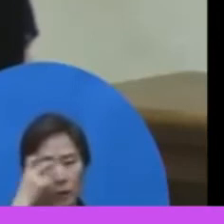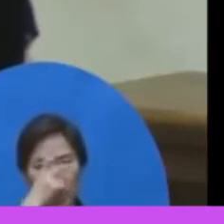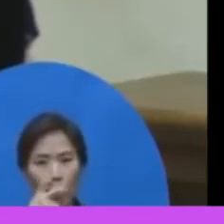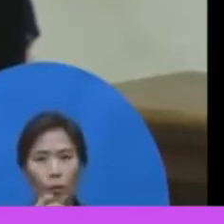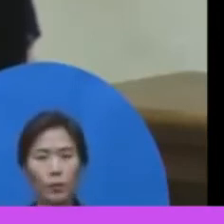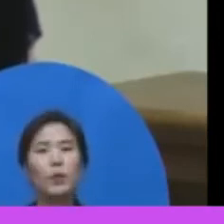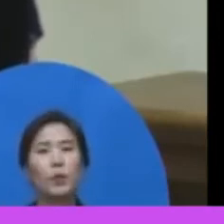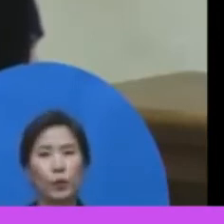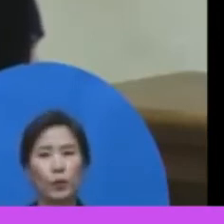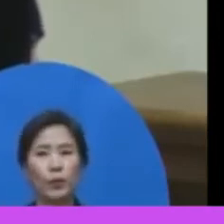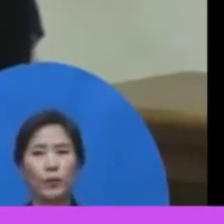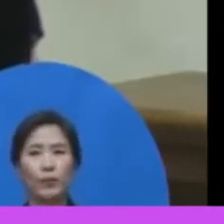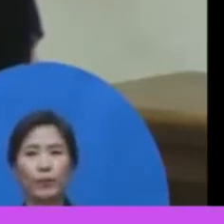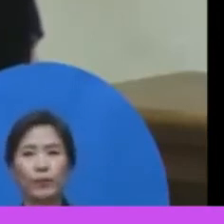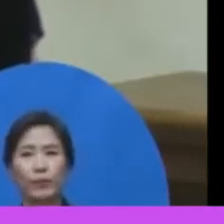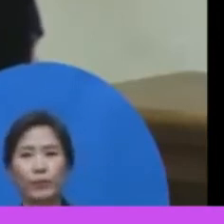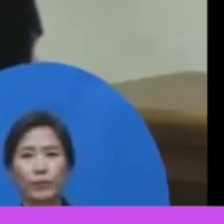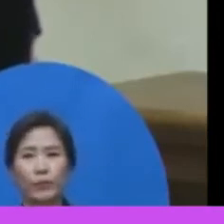아닌가.